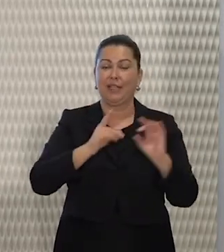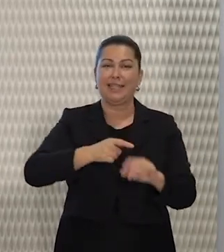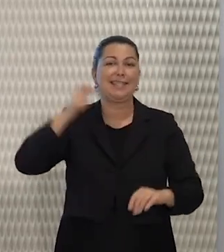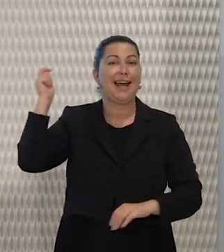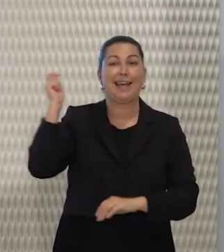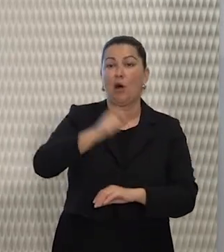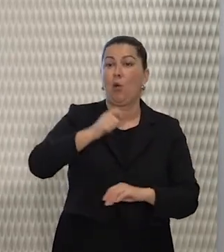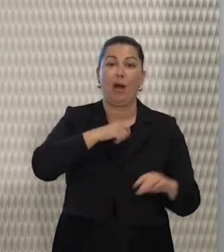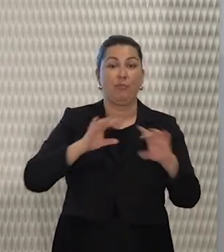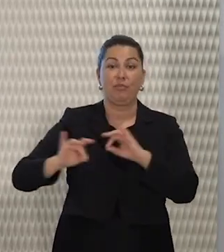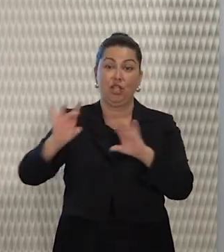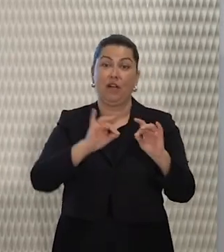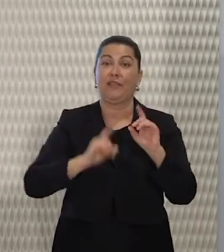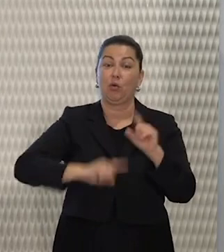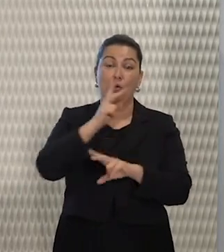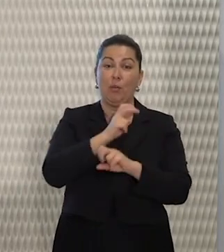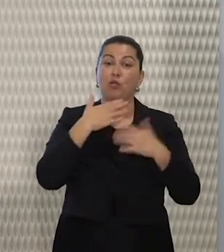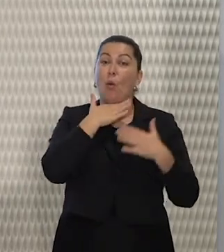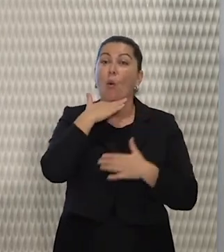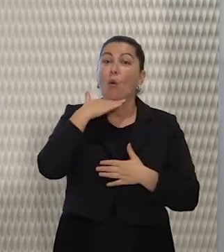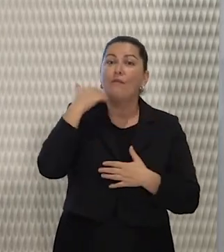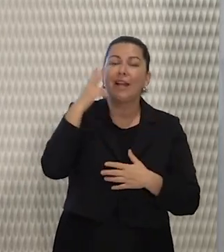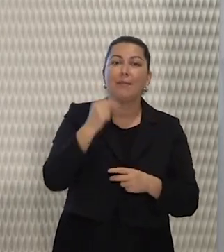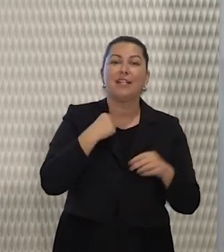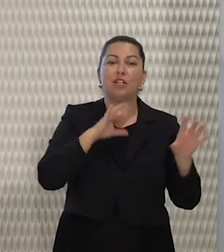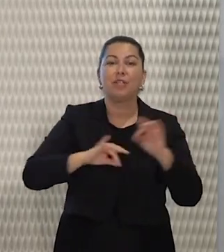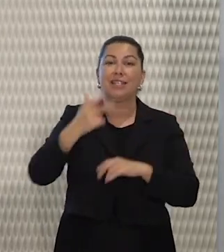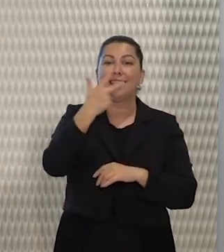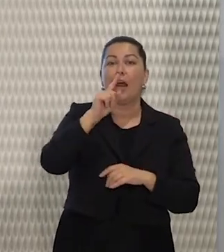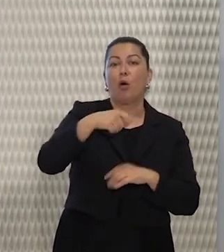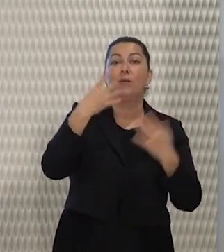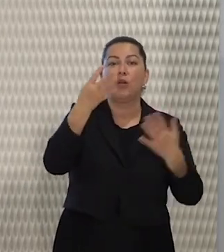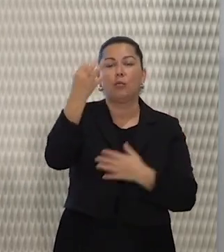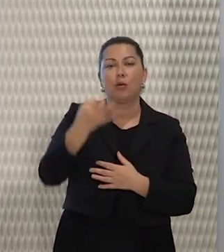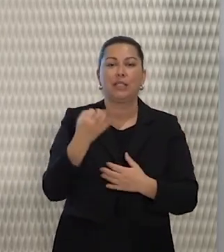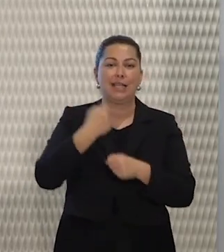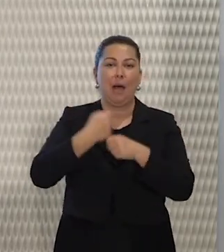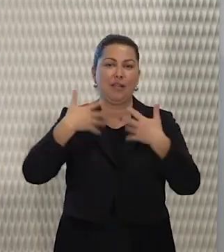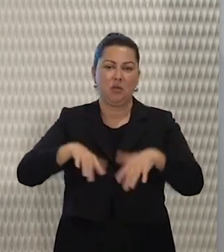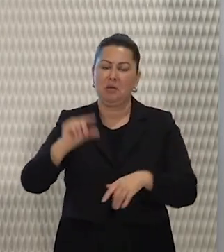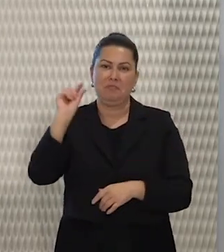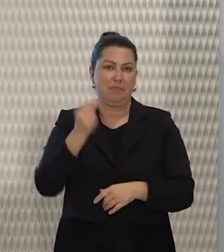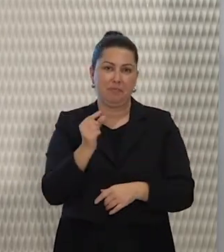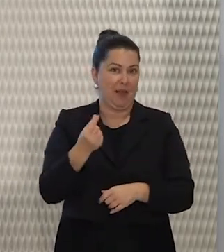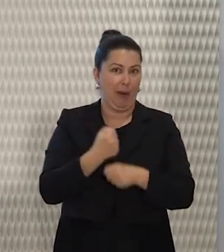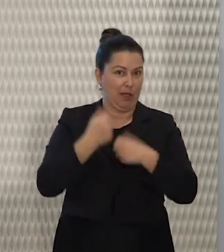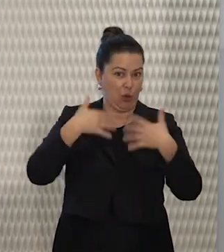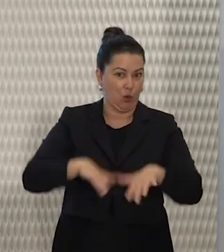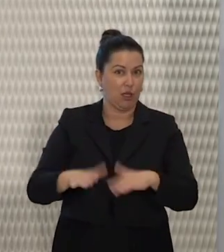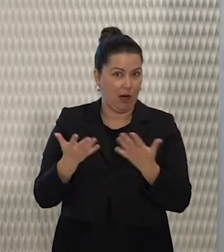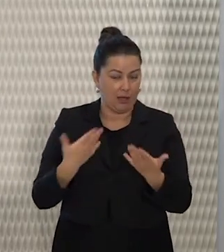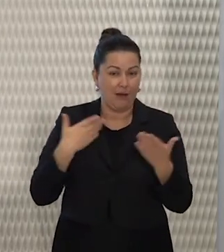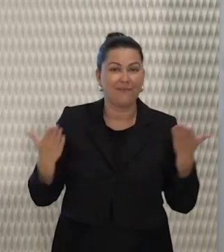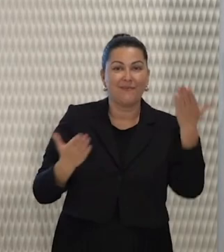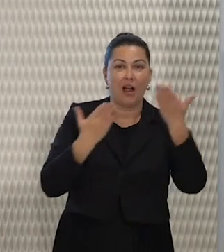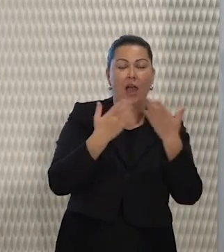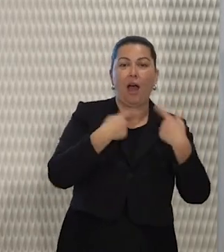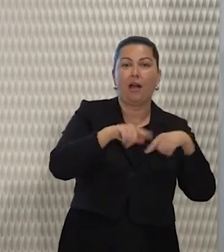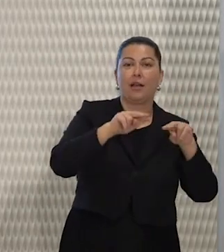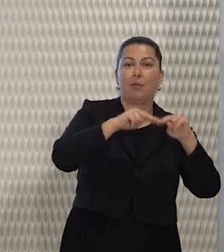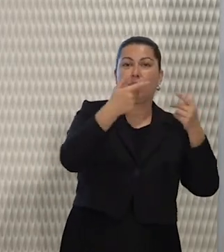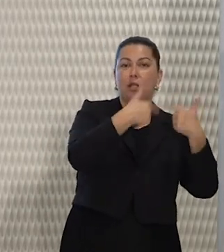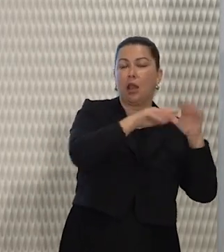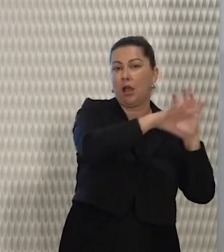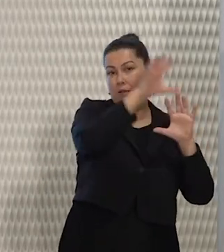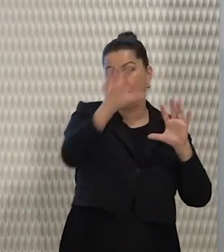in Oberösterreich so viele Menschen in Beschäftigung. Wir haben 3,9% Arbeitslosigkeit, eine sehr geringe Arbeitslosigkeit, auch im Vergleich mit den anderen